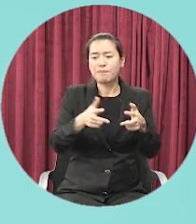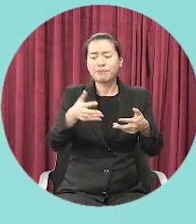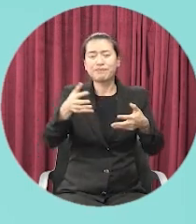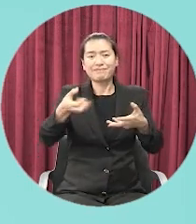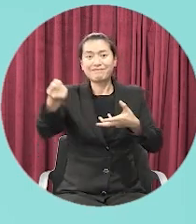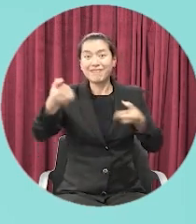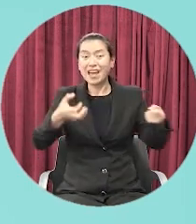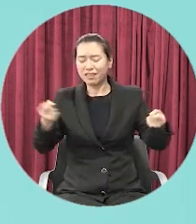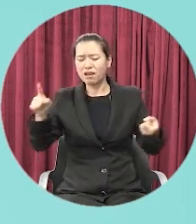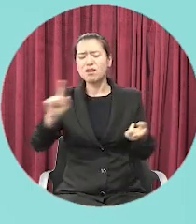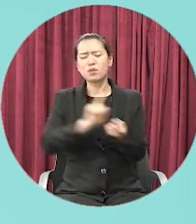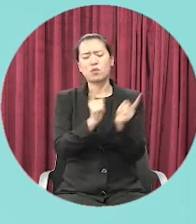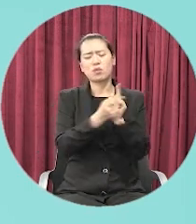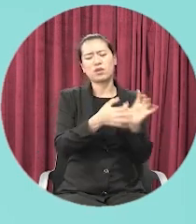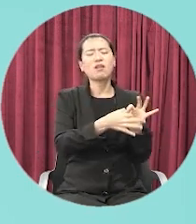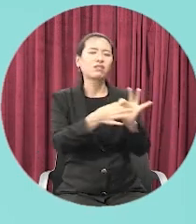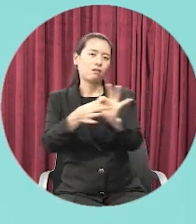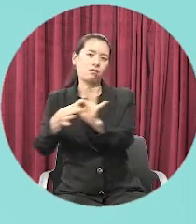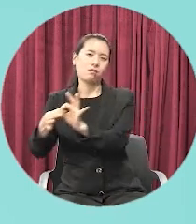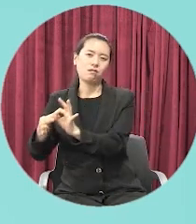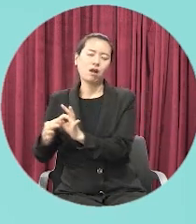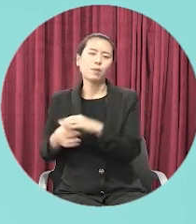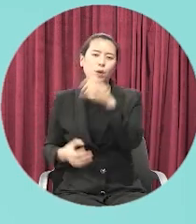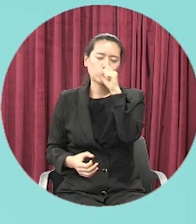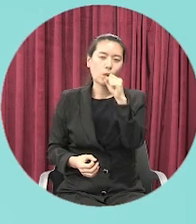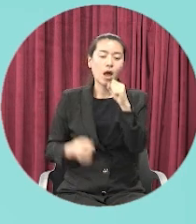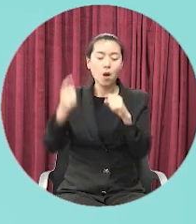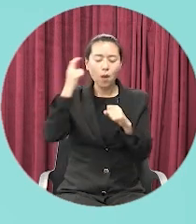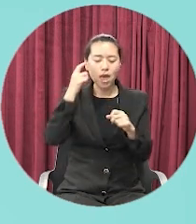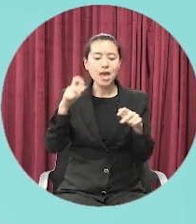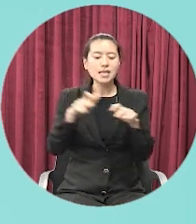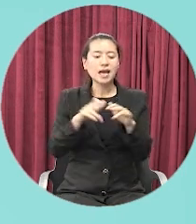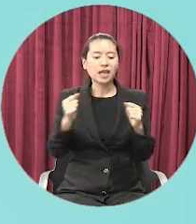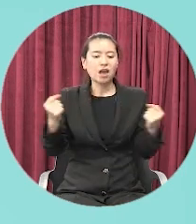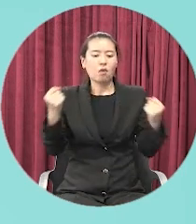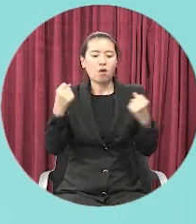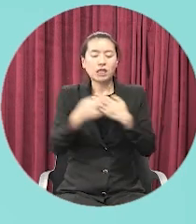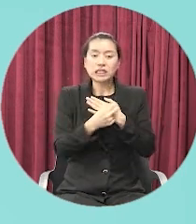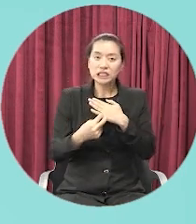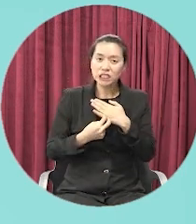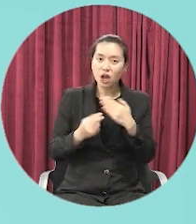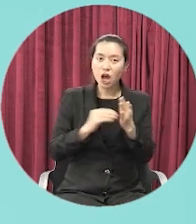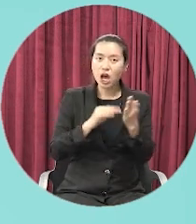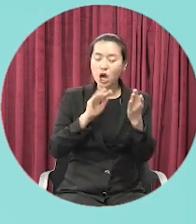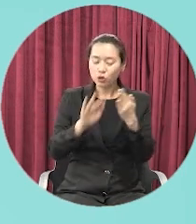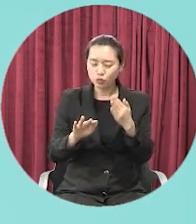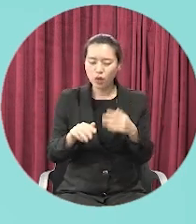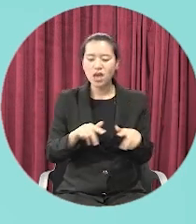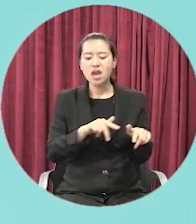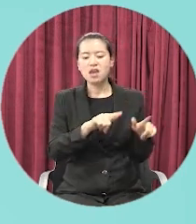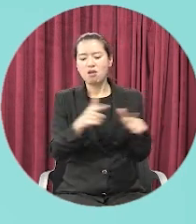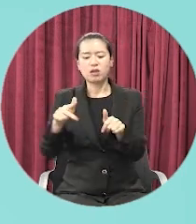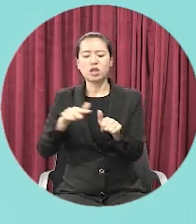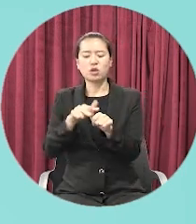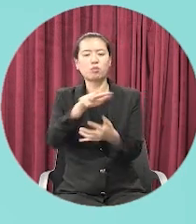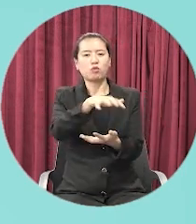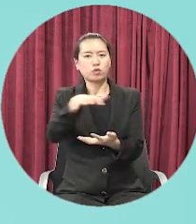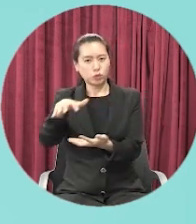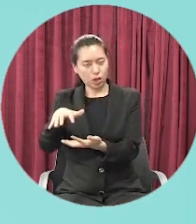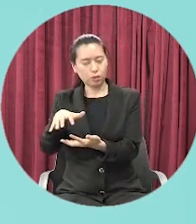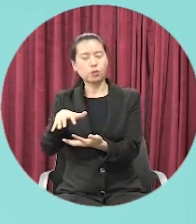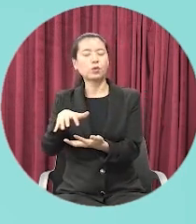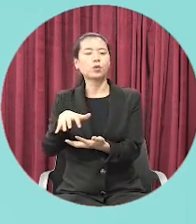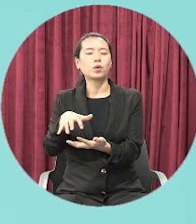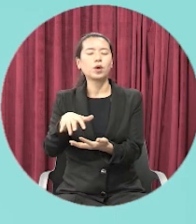상당 부분이 그러한 장애인에 대한 건강 측정 뒤뜰 기반으로 바른 정보를 수집해야 되지만 sc 그